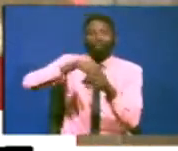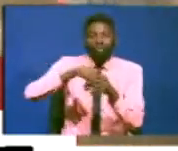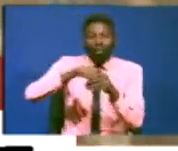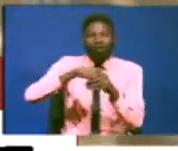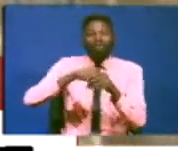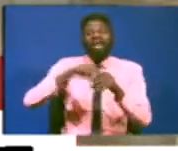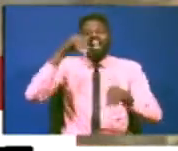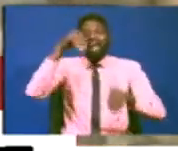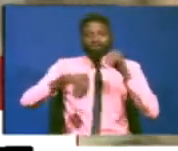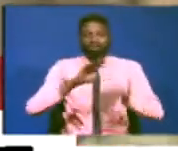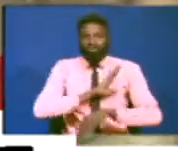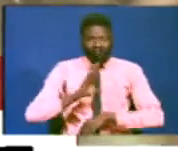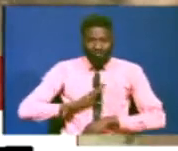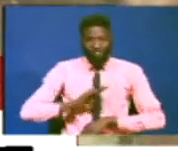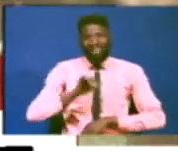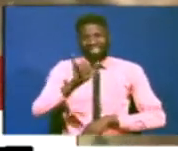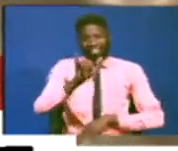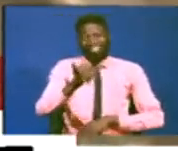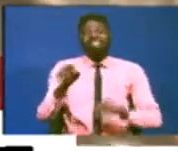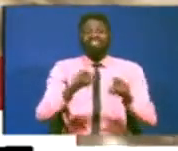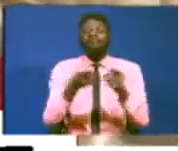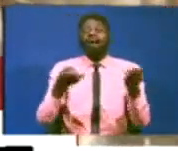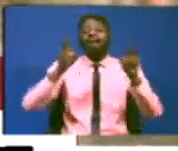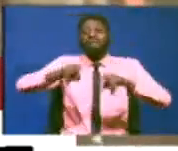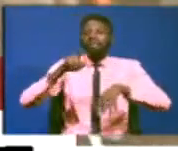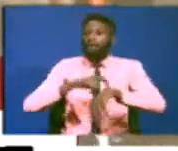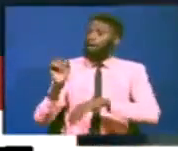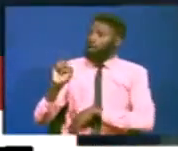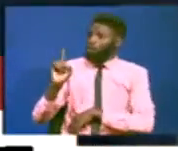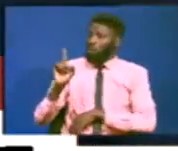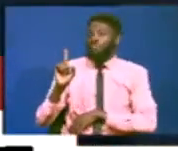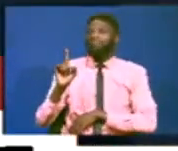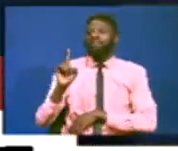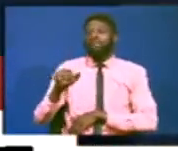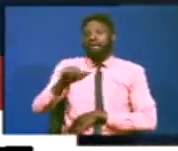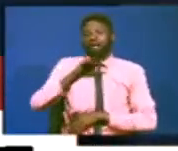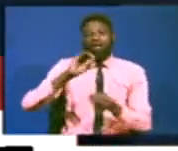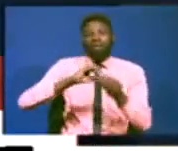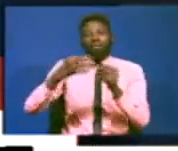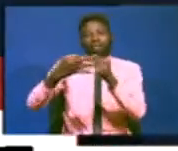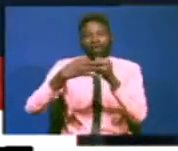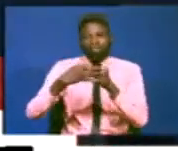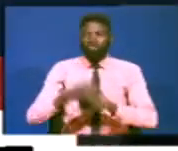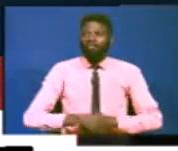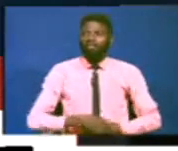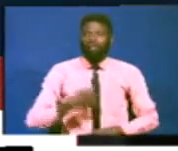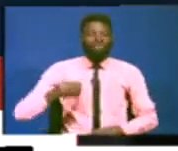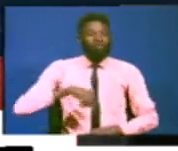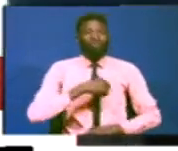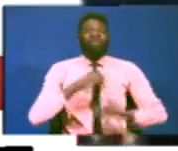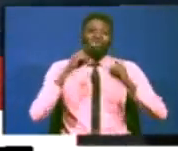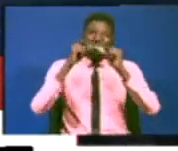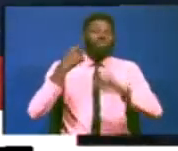The same demands resonating during the Azimio rally in Nairobi's Kibra estate. Na tumesema sisi tumependekeza